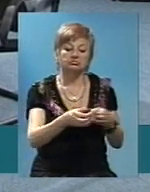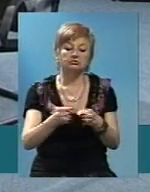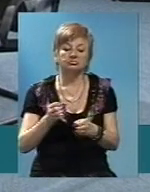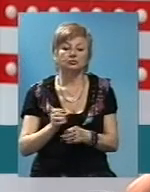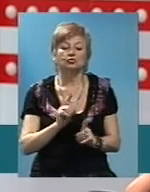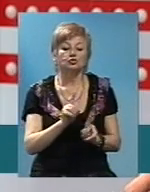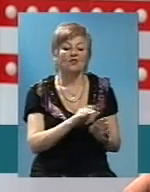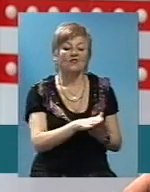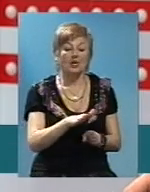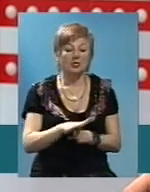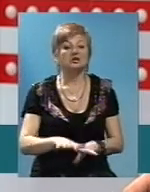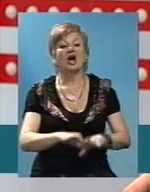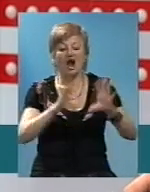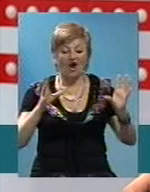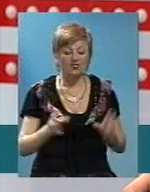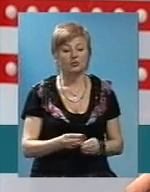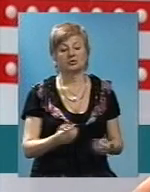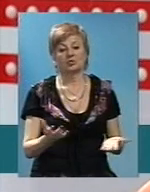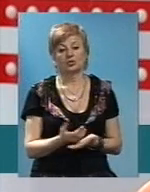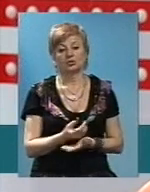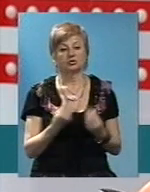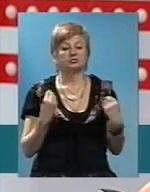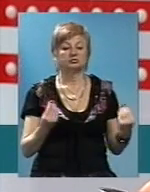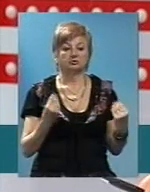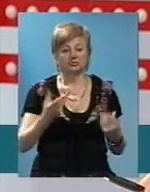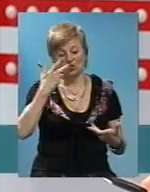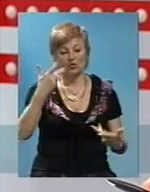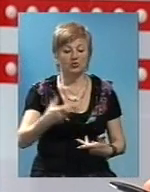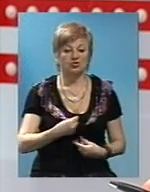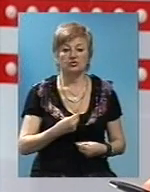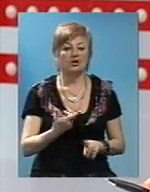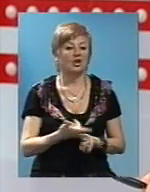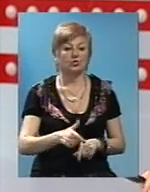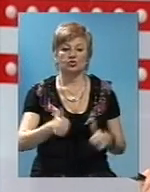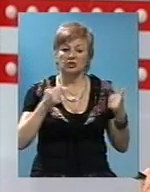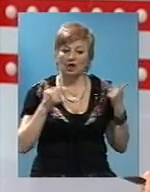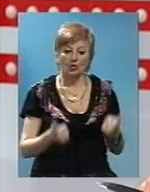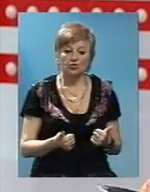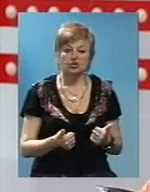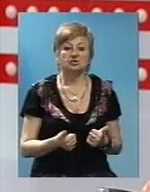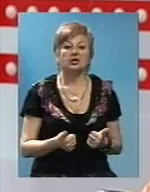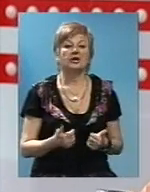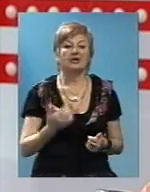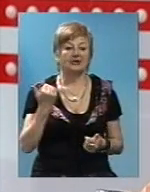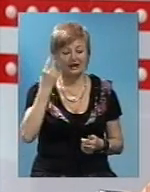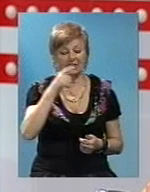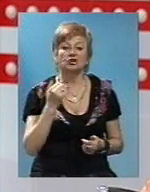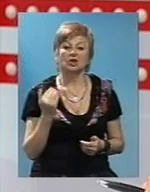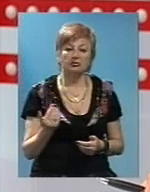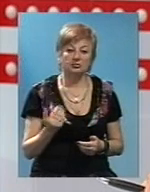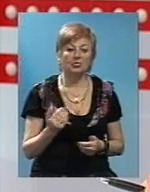цього, і вийшло в результаті просто класно. Враження просто суперові, це я кажу щиро, і мої враження особисті, і дітей.